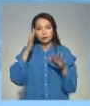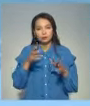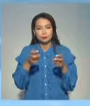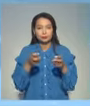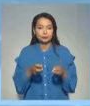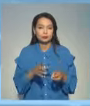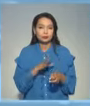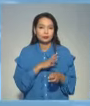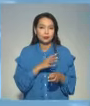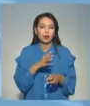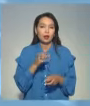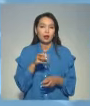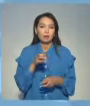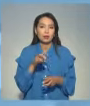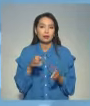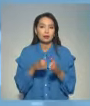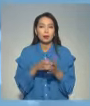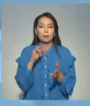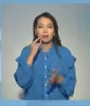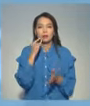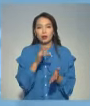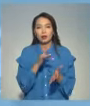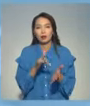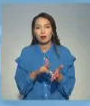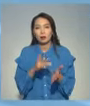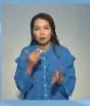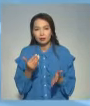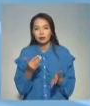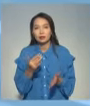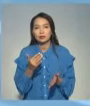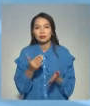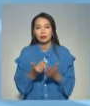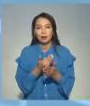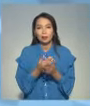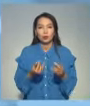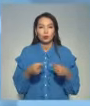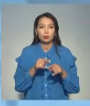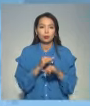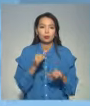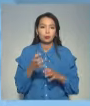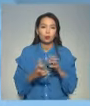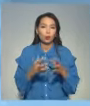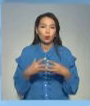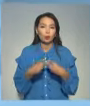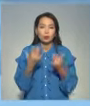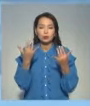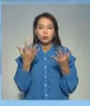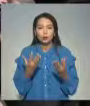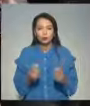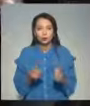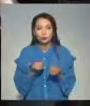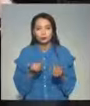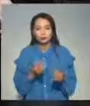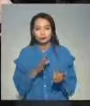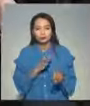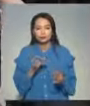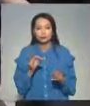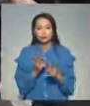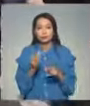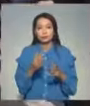Аманат партиясының Павлодар қалалық филиалы мен ақпарат және қоғамдық даму бөлімі халықаралық отбасы күніне орай ұйымдастырған. Мақсаты